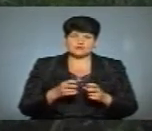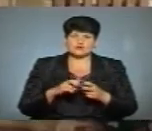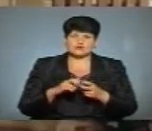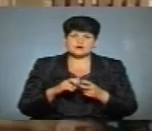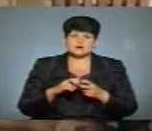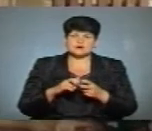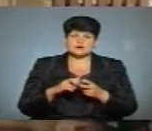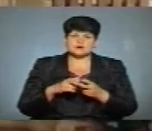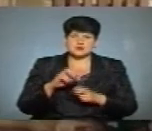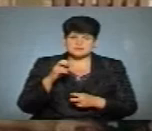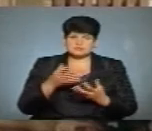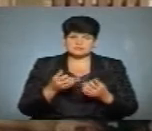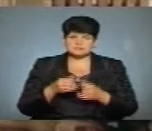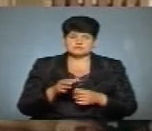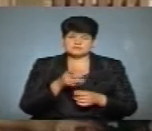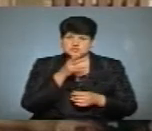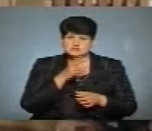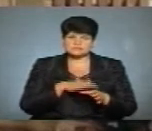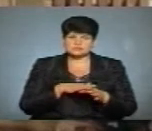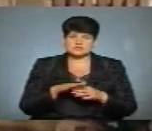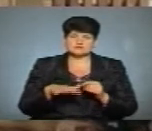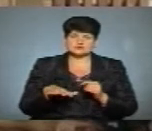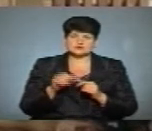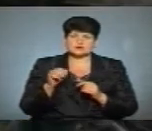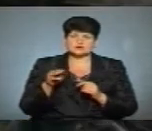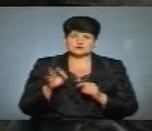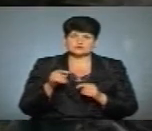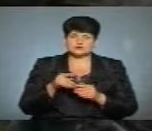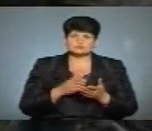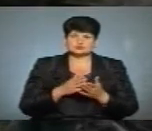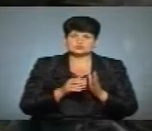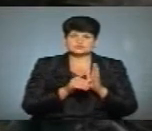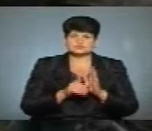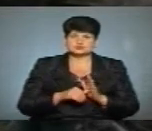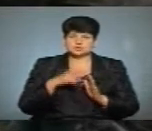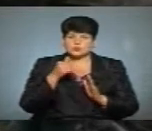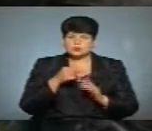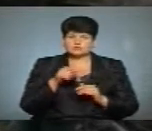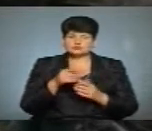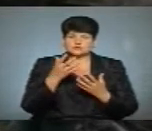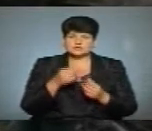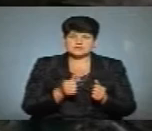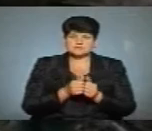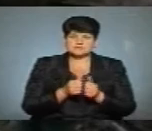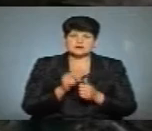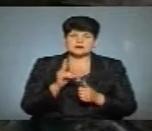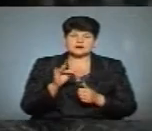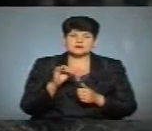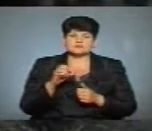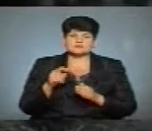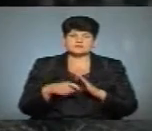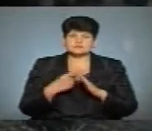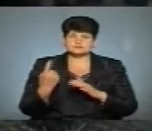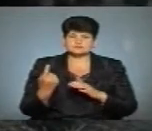під час виконання бойового завдання в зоні АТО. Там він прослужив майже 6 років. Того дня неподалік Красноперівки, що на